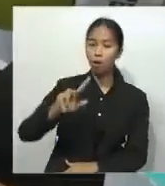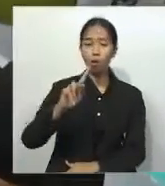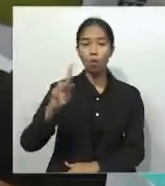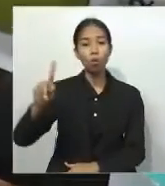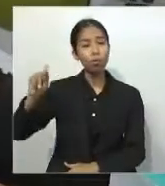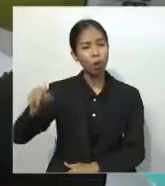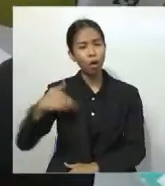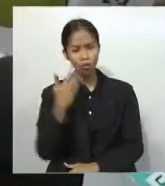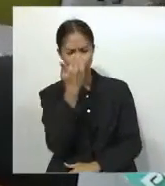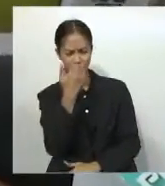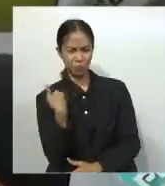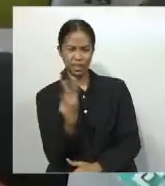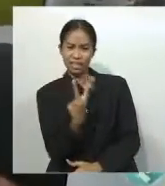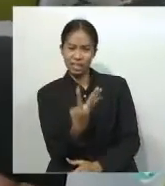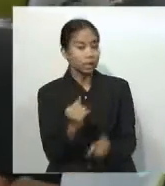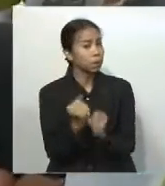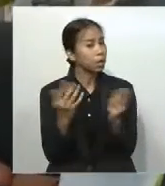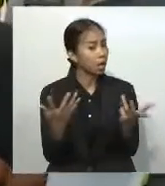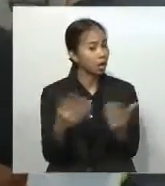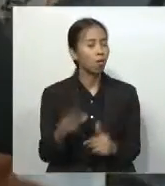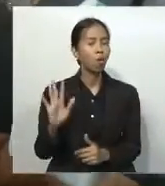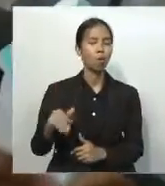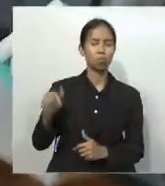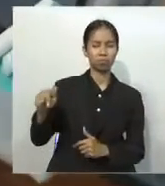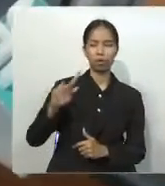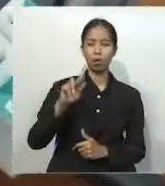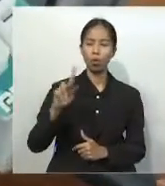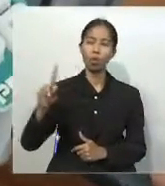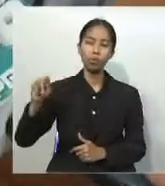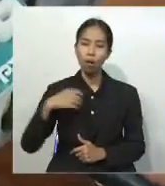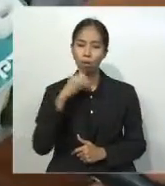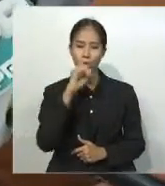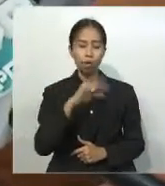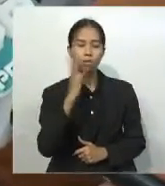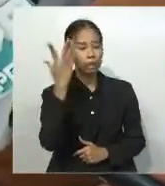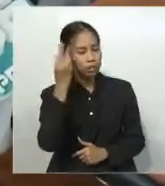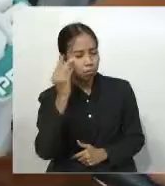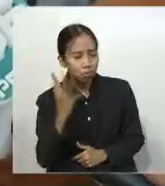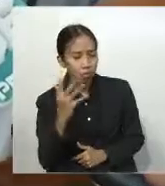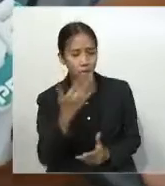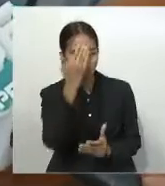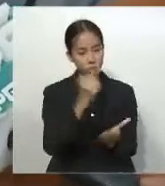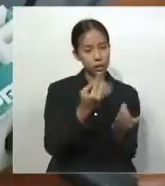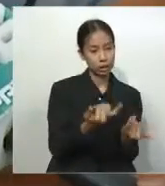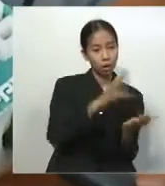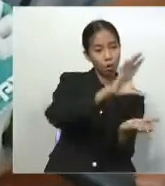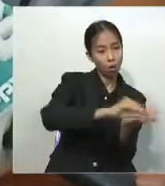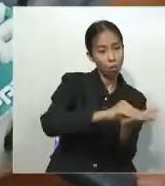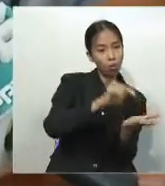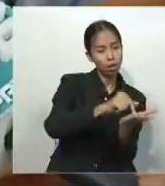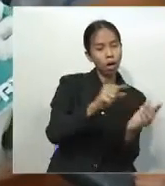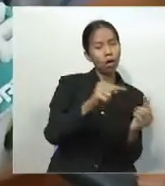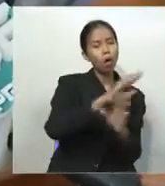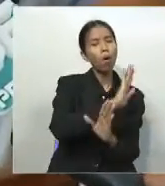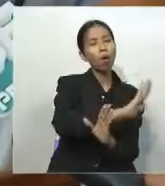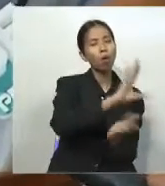คแบบนี้จะทำยังไงกกต.บอกว่าไม่กังวลกับเหตุการณ์ที่เกิดขึ้นนะคะเพราะว่าข้อมูลดังกล่าวเป็นข้อมูลในช่วงของวันที่20